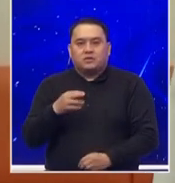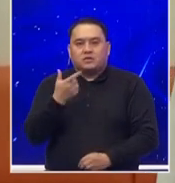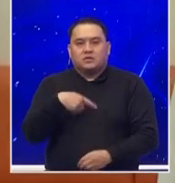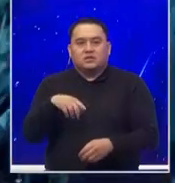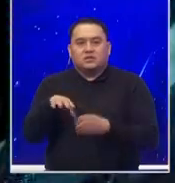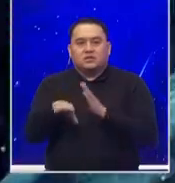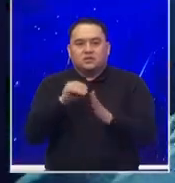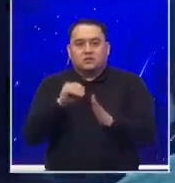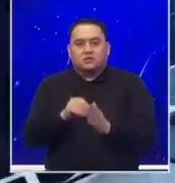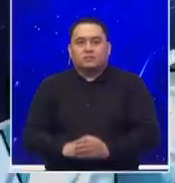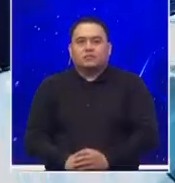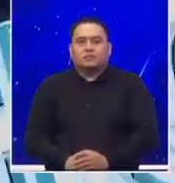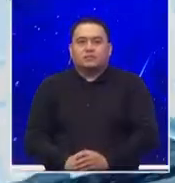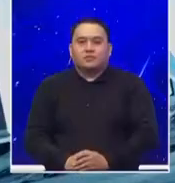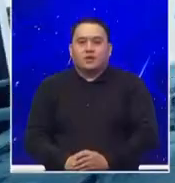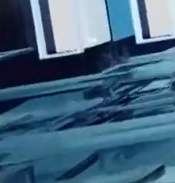выбор.